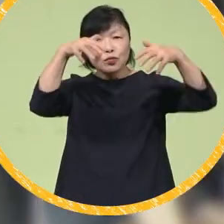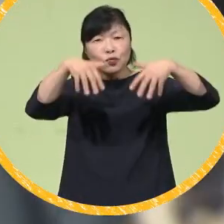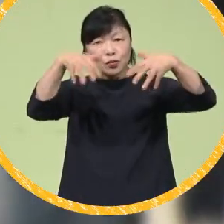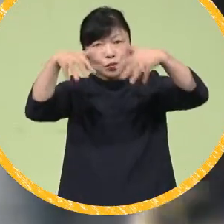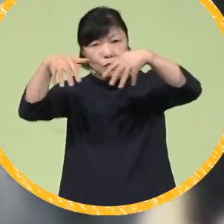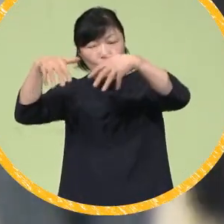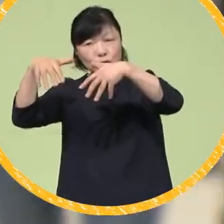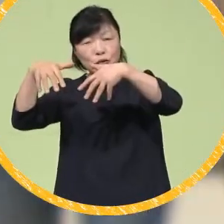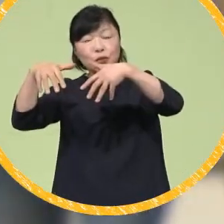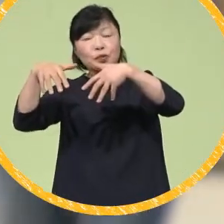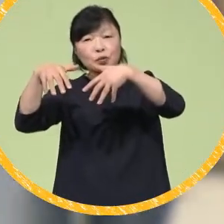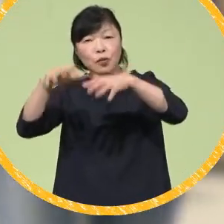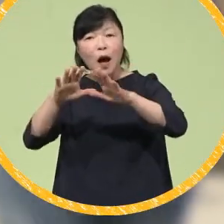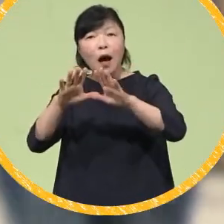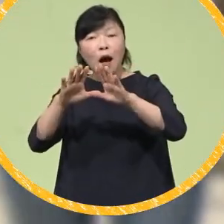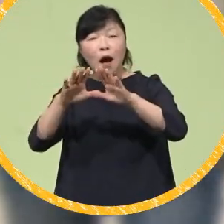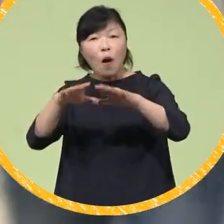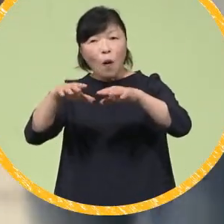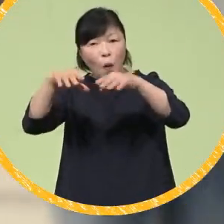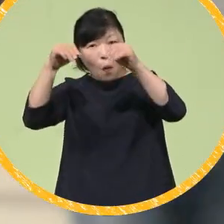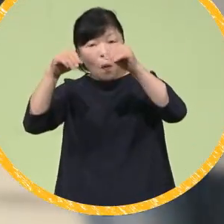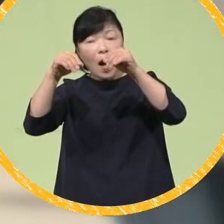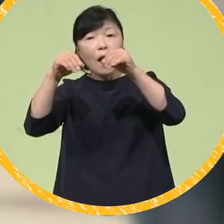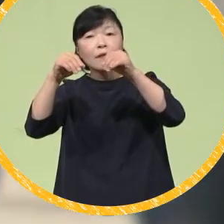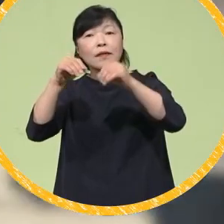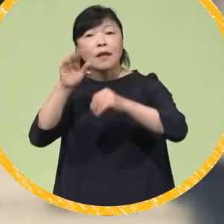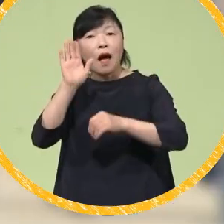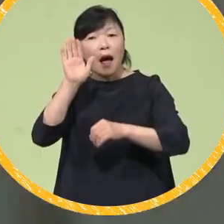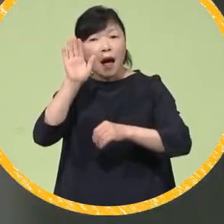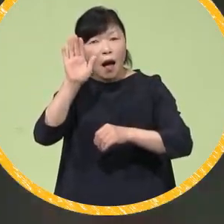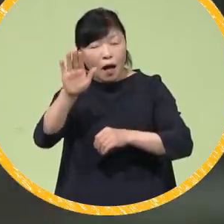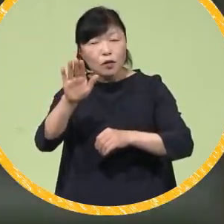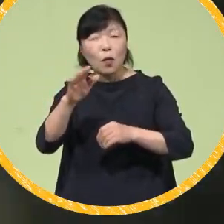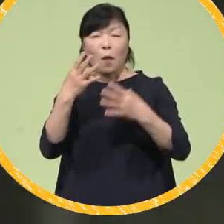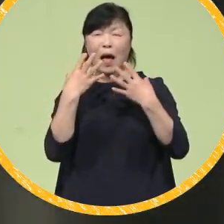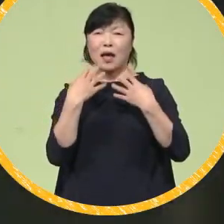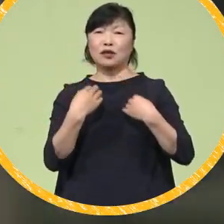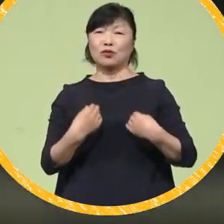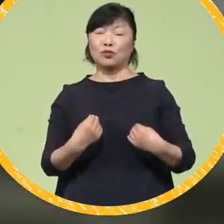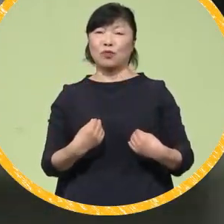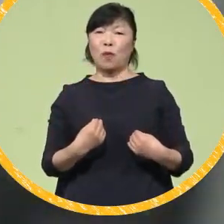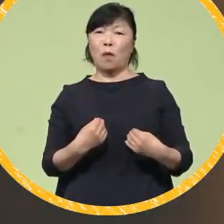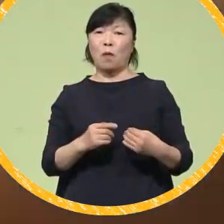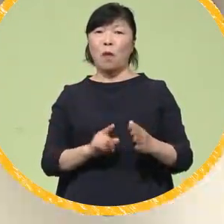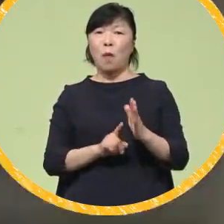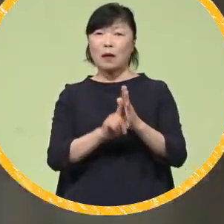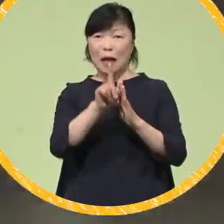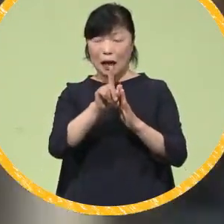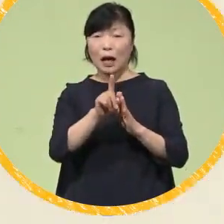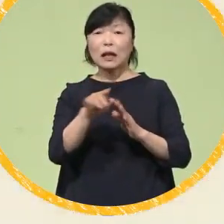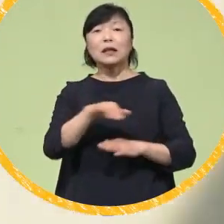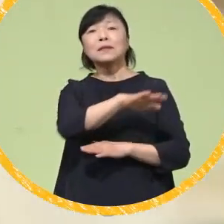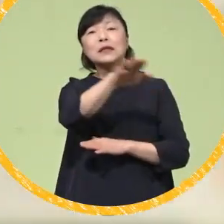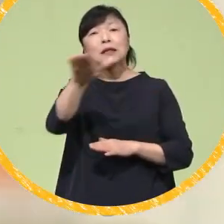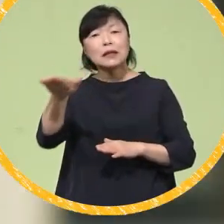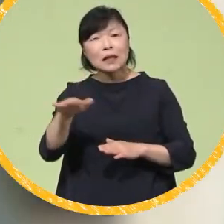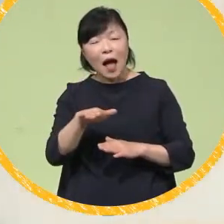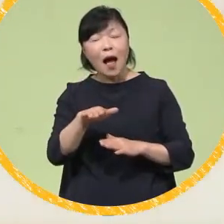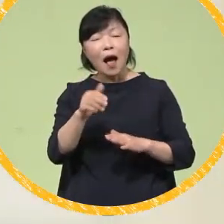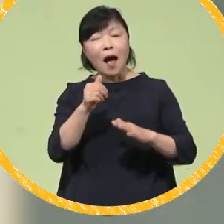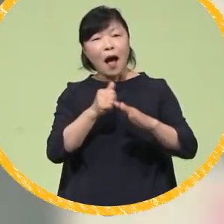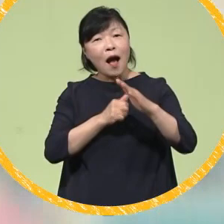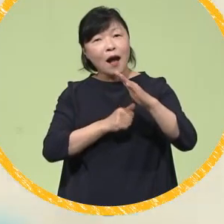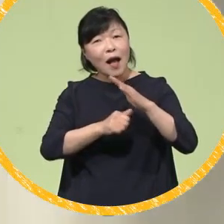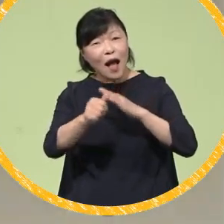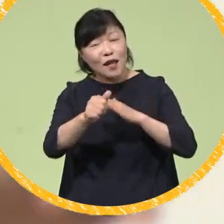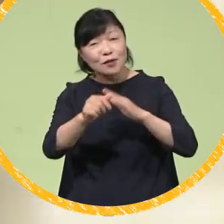はい、この明け出した頃辺ぐらいとか、その辺が一番湿度も高くて、はい、でようやく皆さんその梅雨時でこう外出できないね